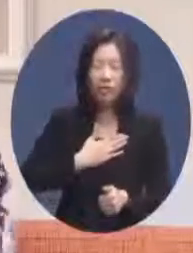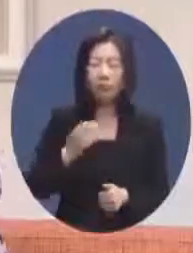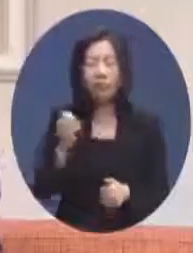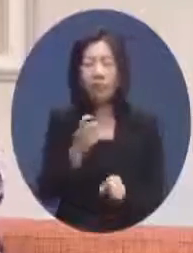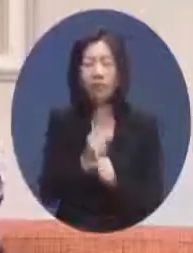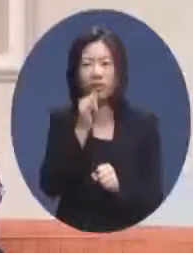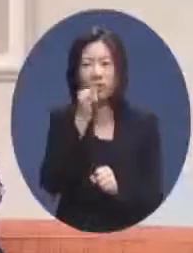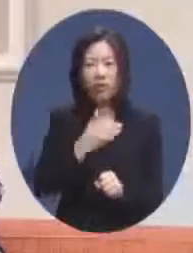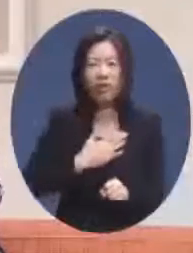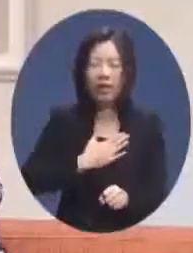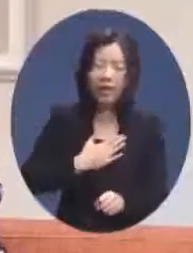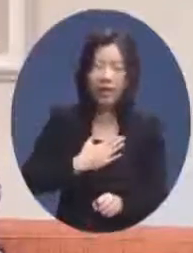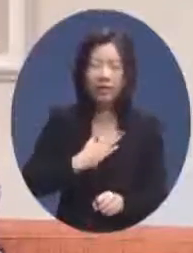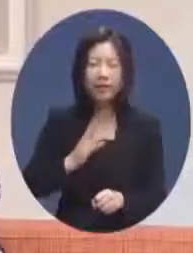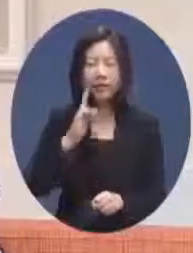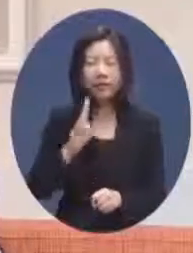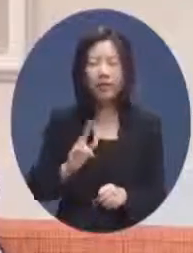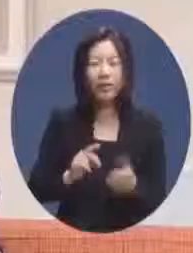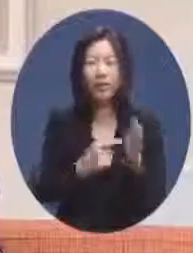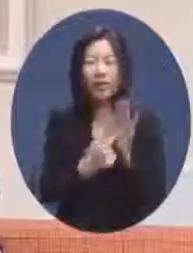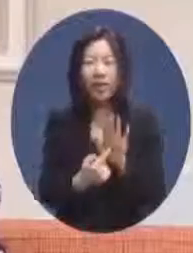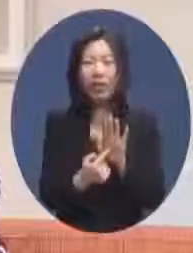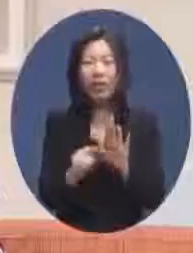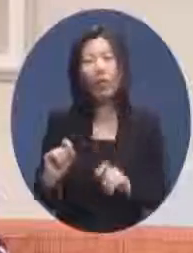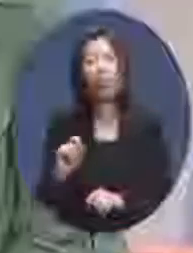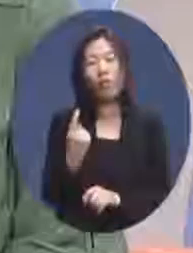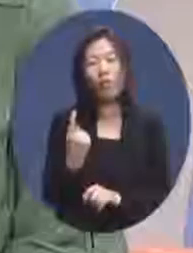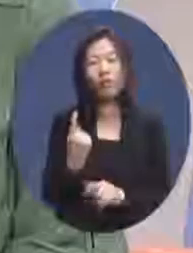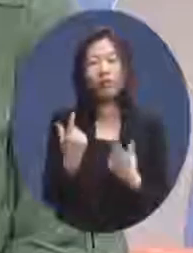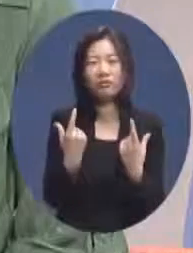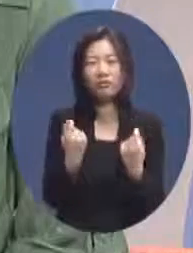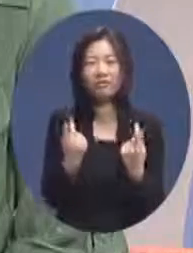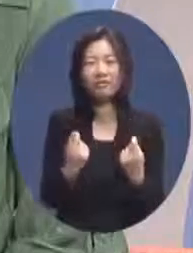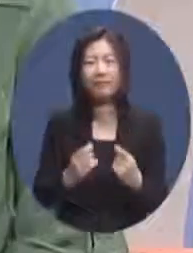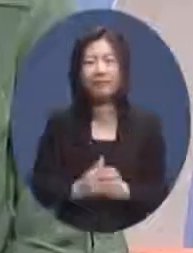혹은 자기 감정을 격하게 표현하게 하는 하나의 그 원인이 될 수도 있겠다는 생각이 네. 들었어요. 예.